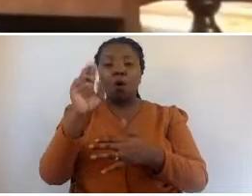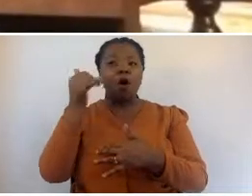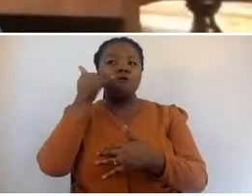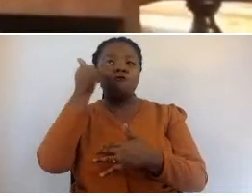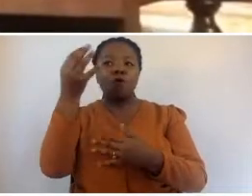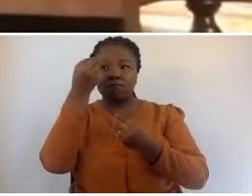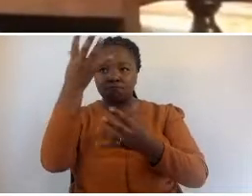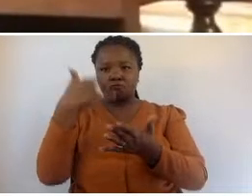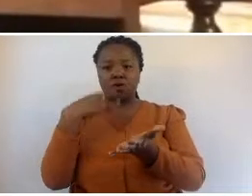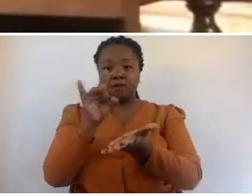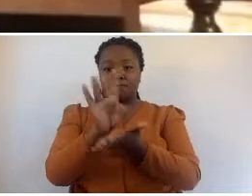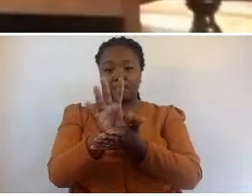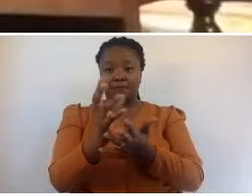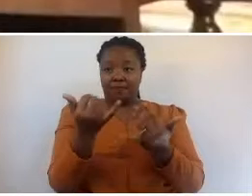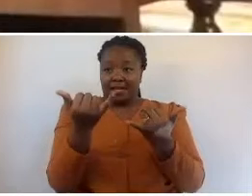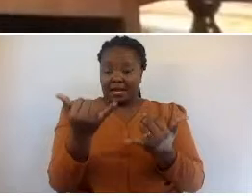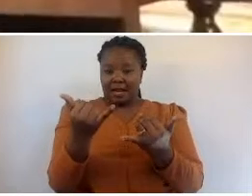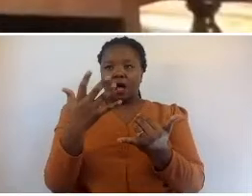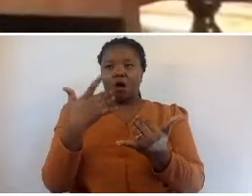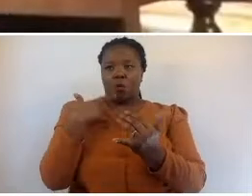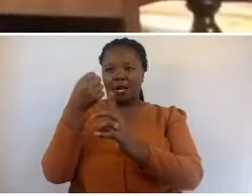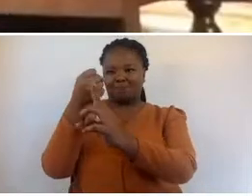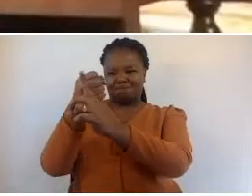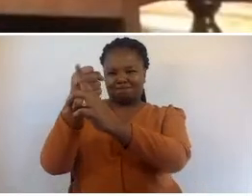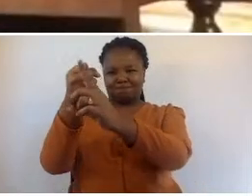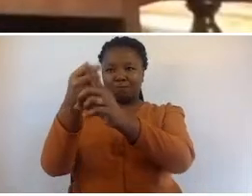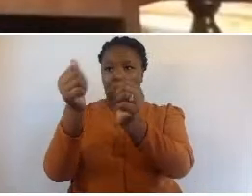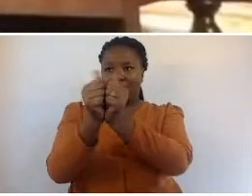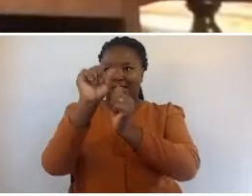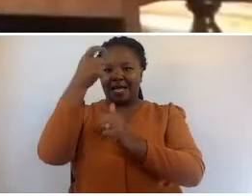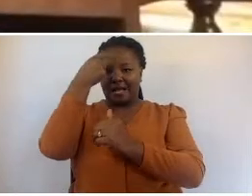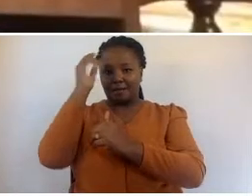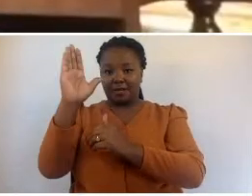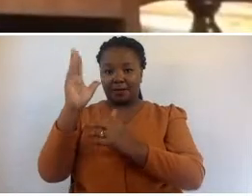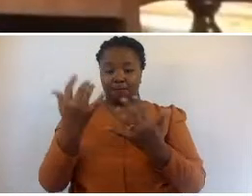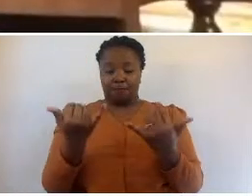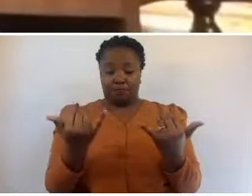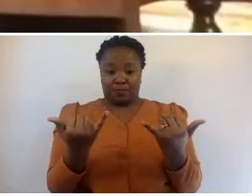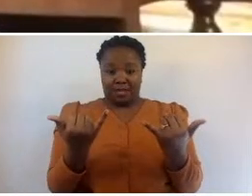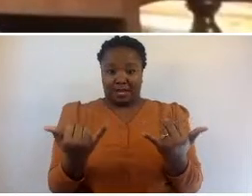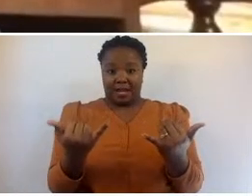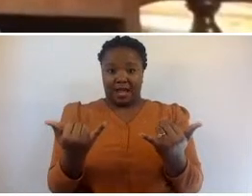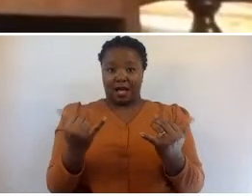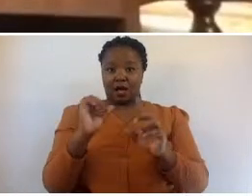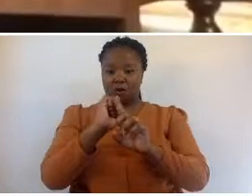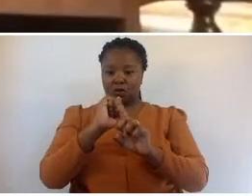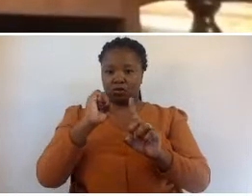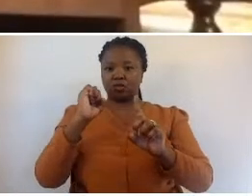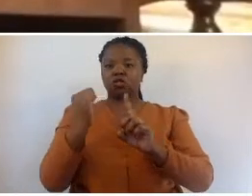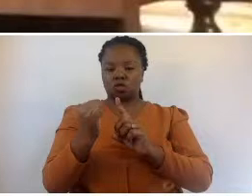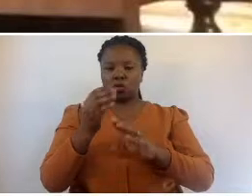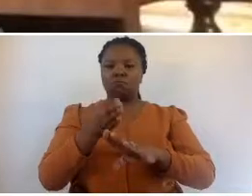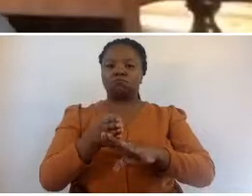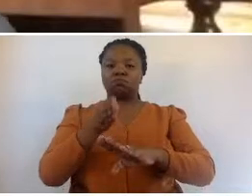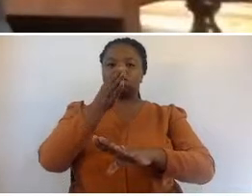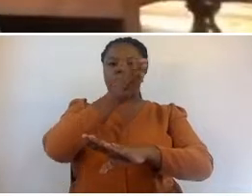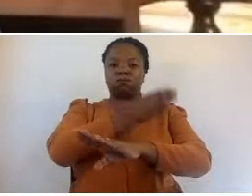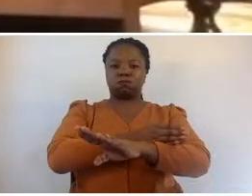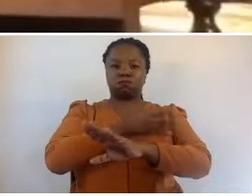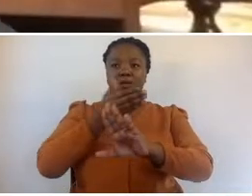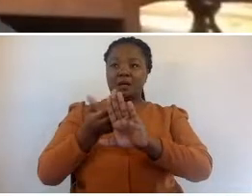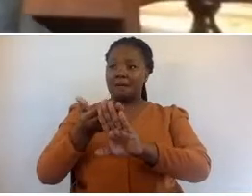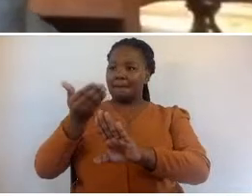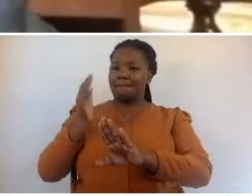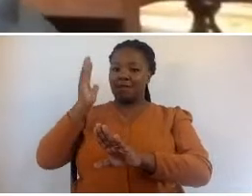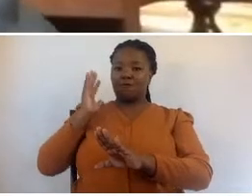faisant pression et en préconisant la sécurité de l'emploi. Et cette situation s'est améliorée par